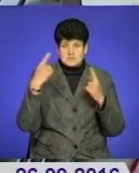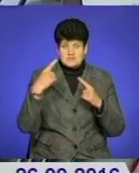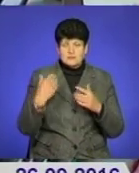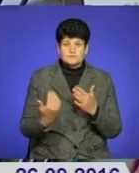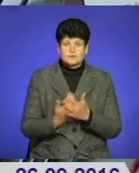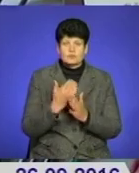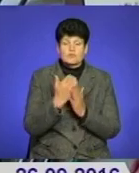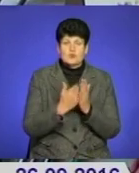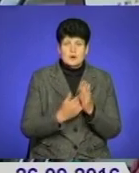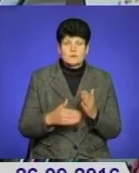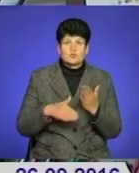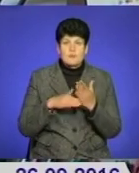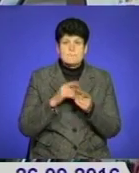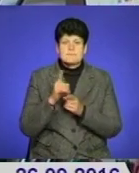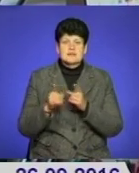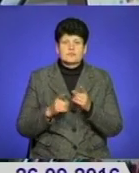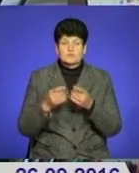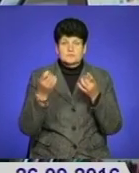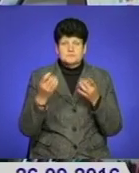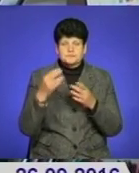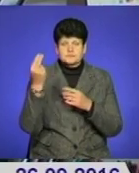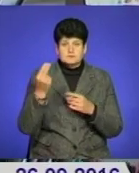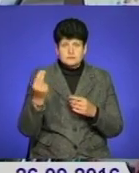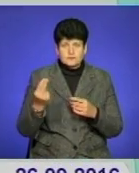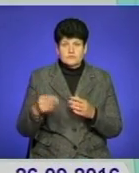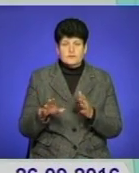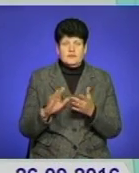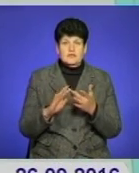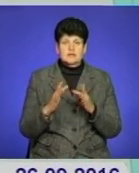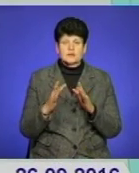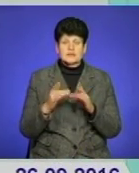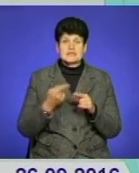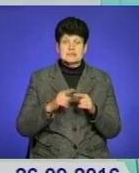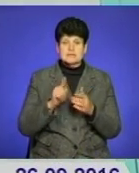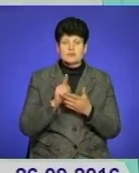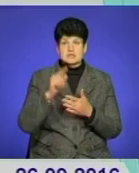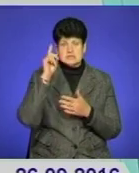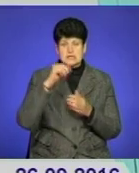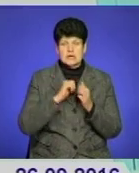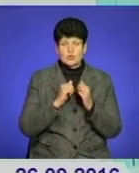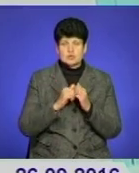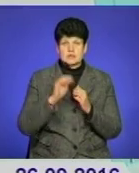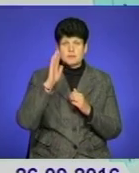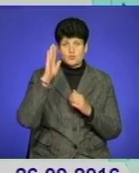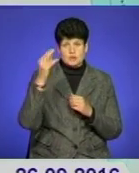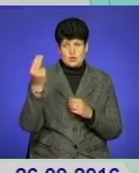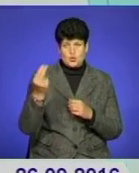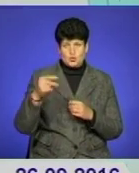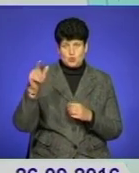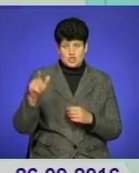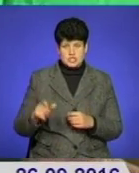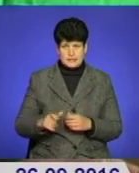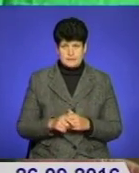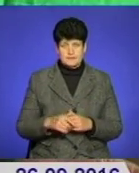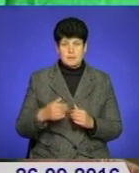програми допомагають перетворювати звичайний малюнок у електронний. Це повинен знати кожен майбутній художник. Ми